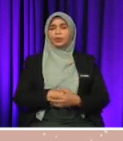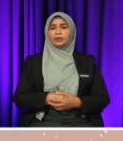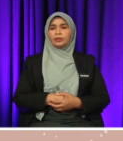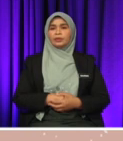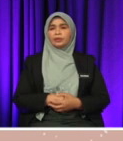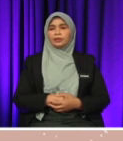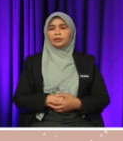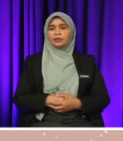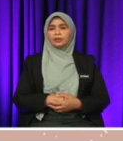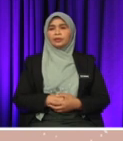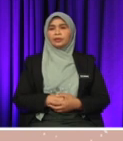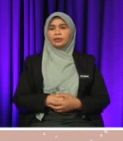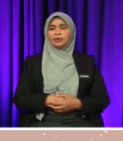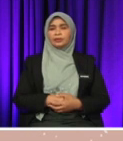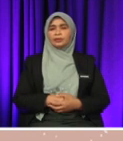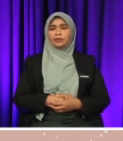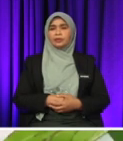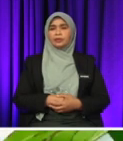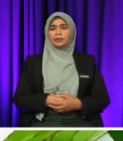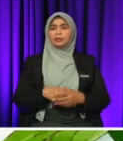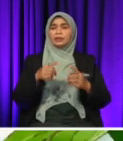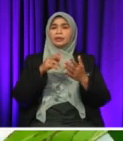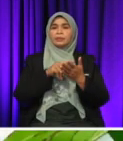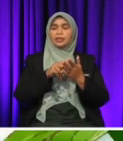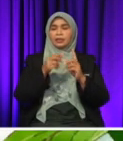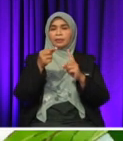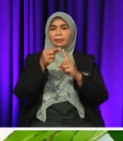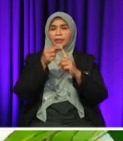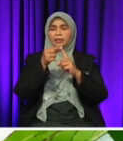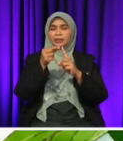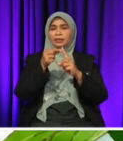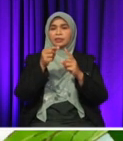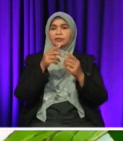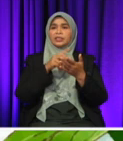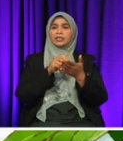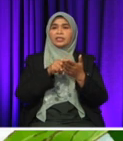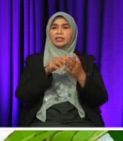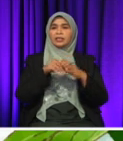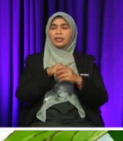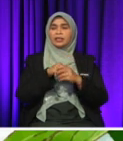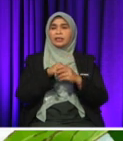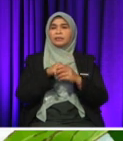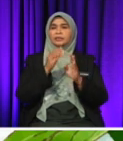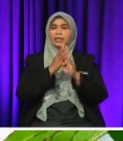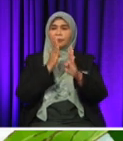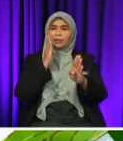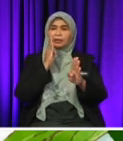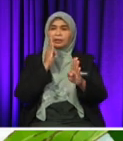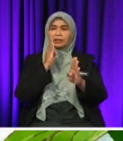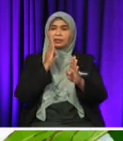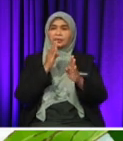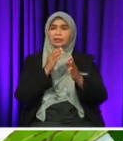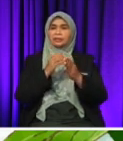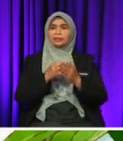pandai air tanya dua rangkap bilang apa tidak sama sebaris jadi